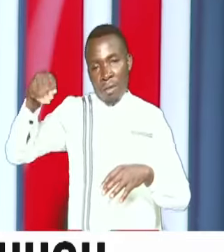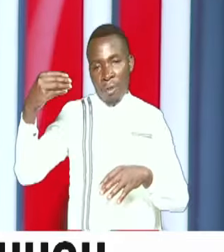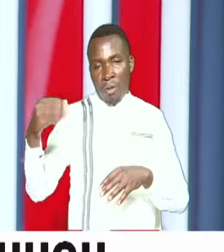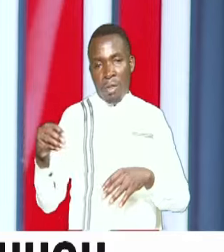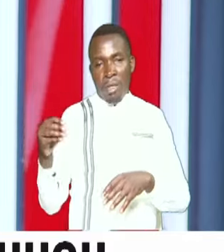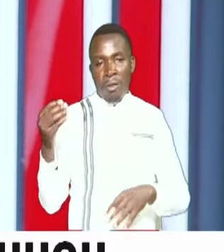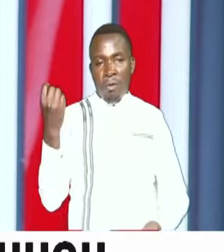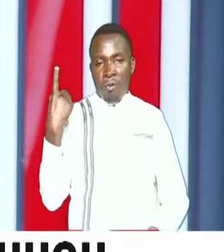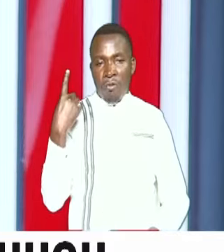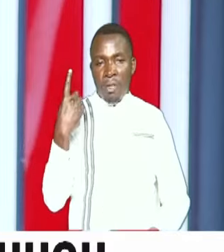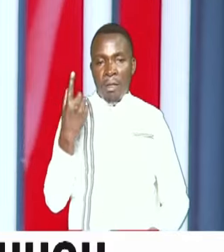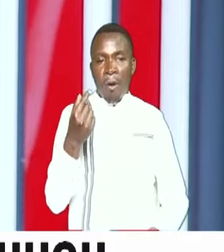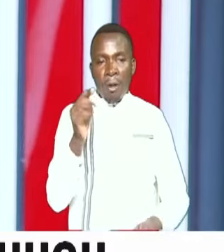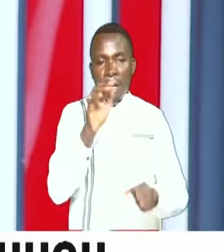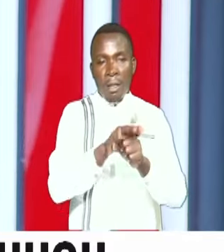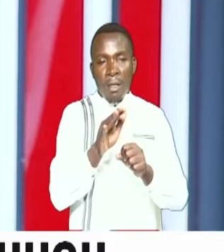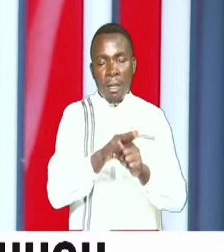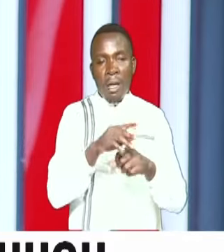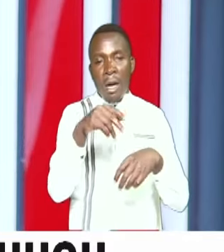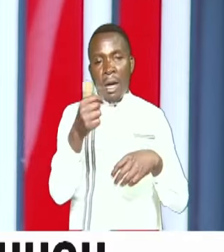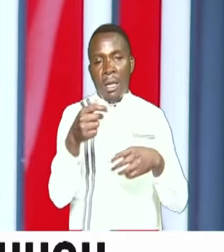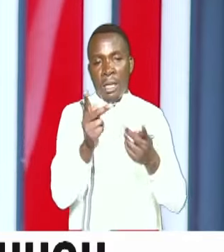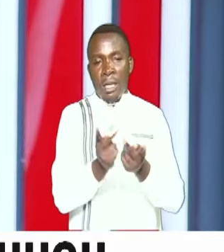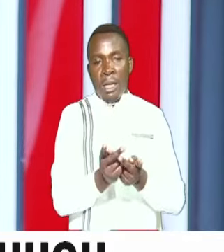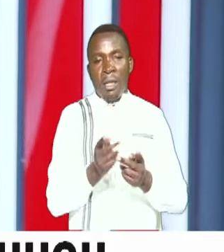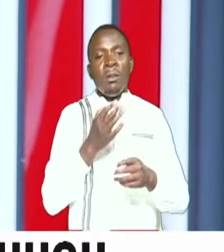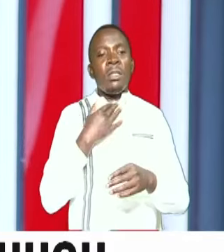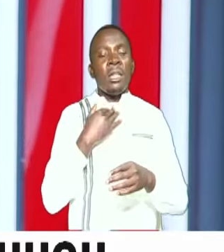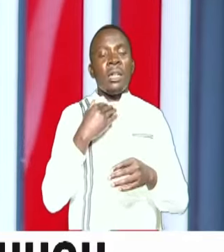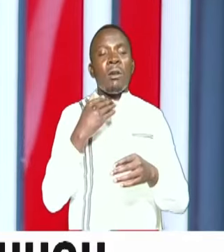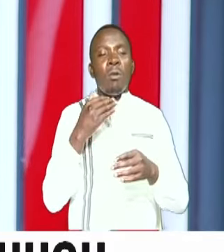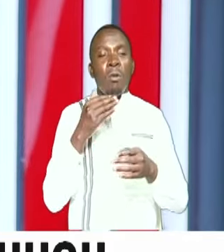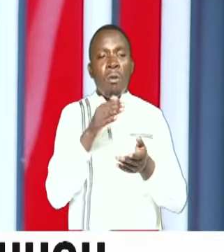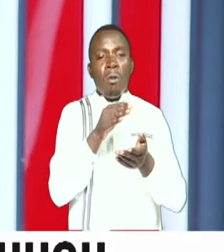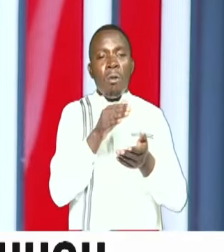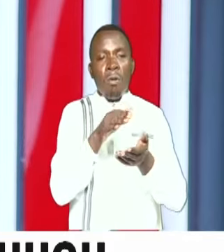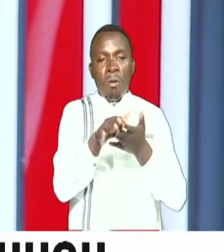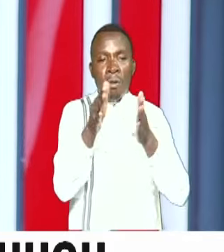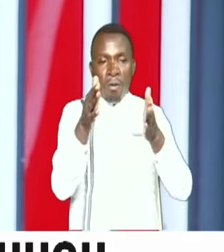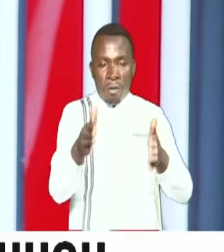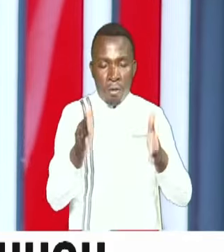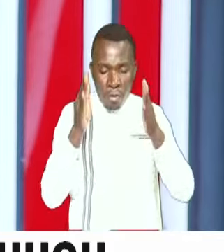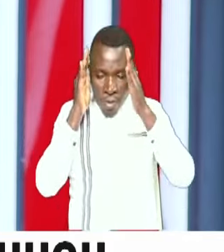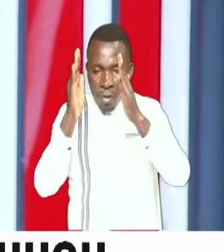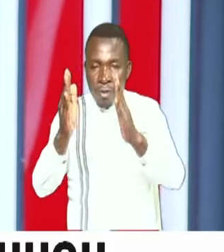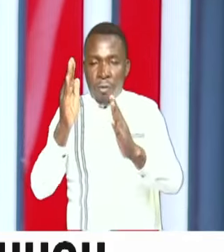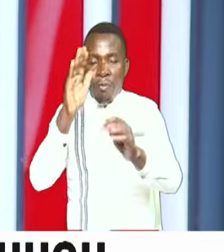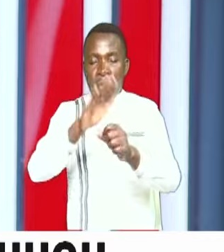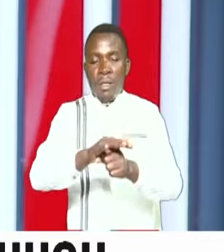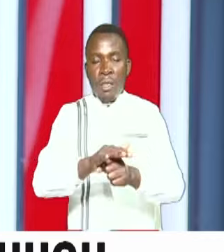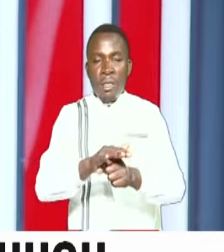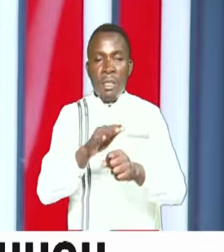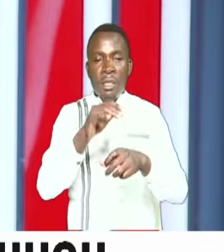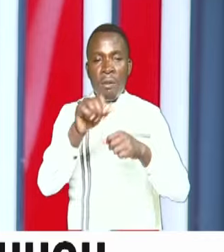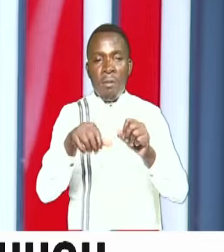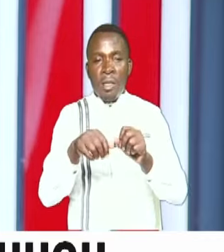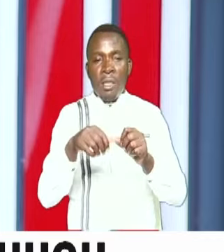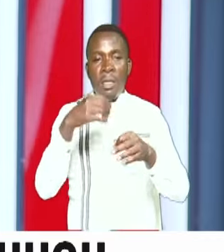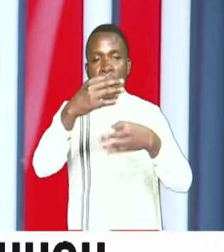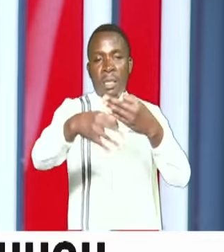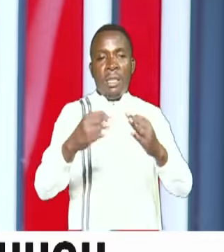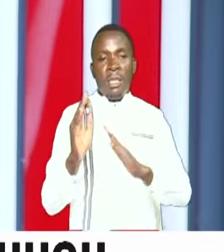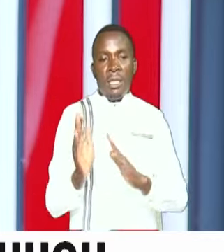kandi yuko abashoramari bashyira imbaraga cyane ni mu bijyanye n'inganda